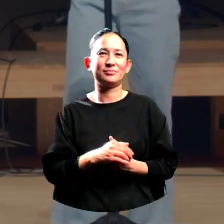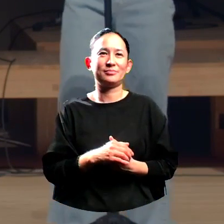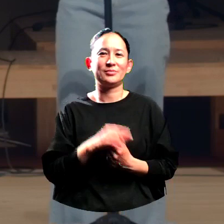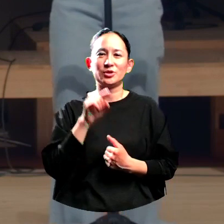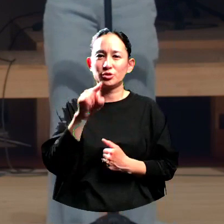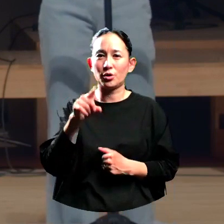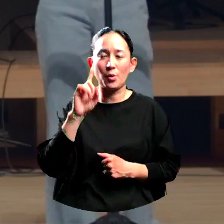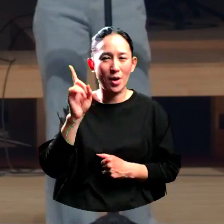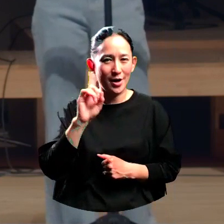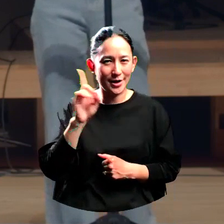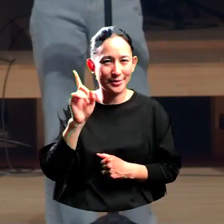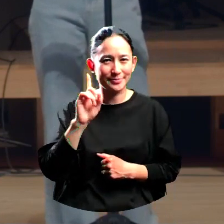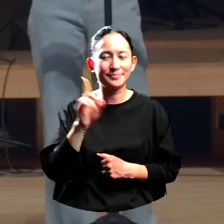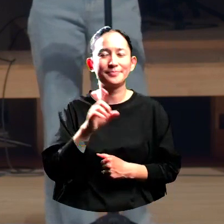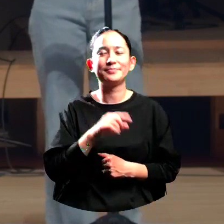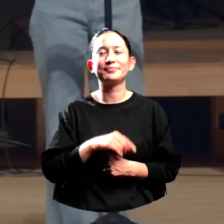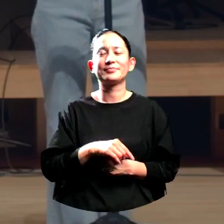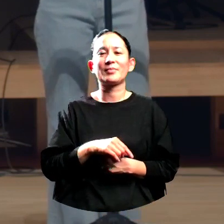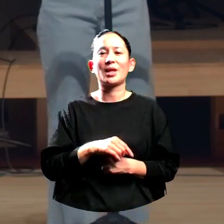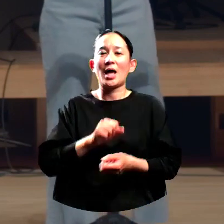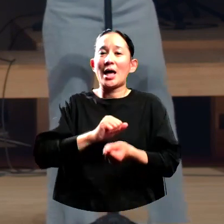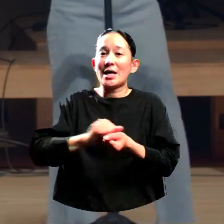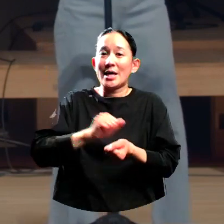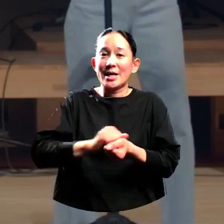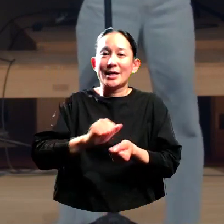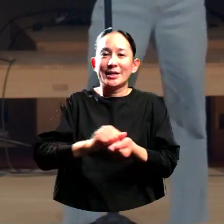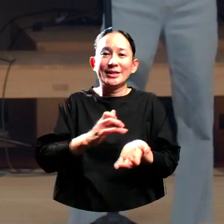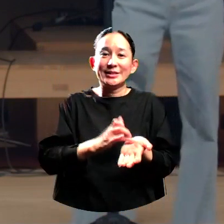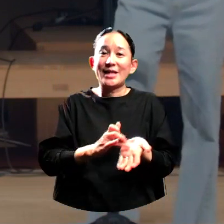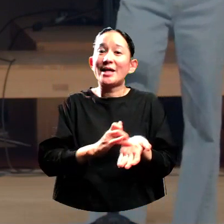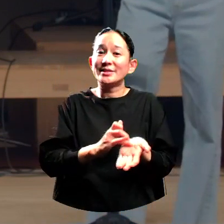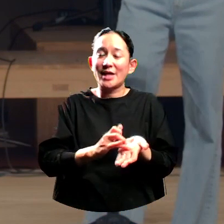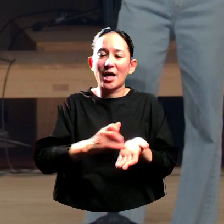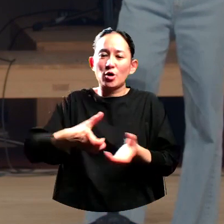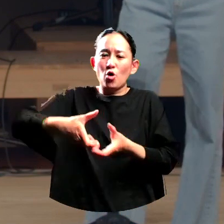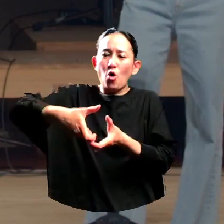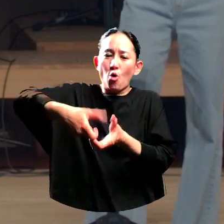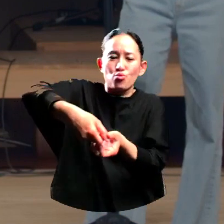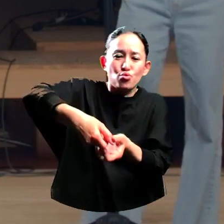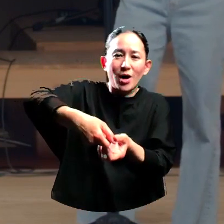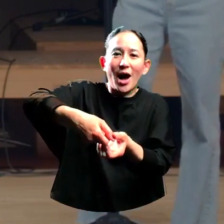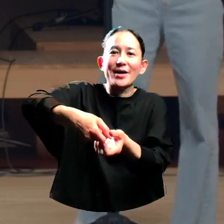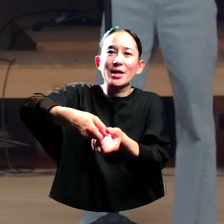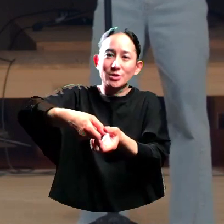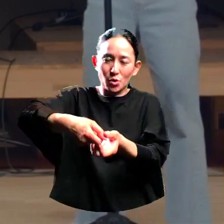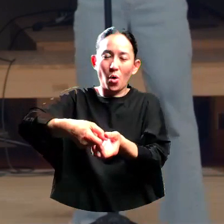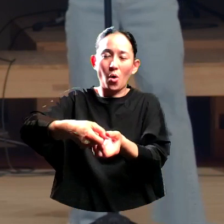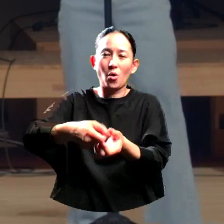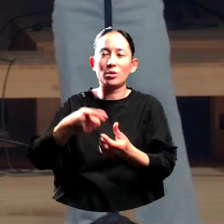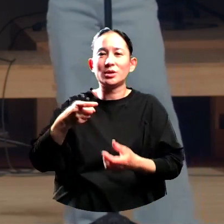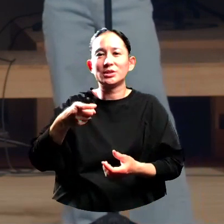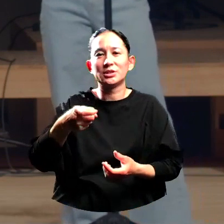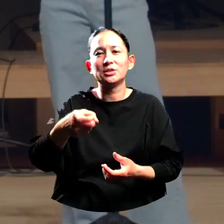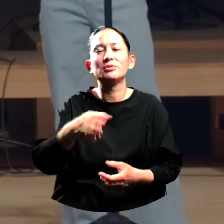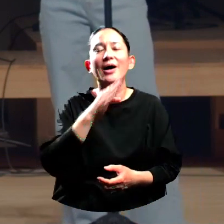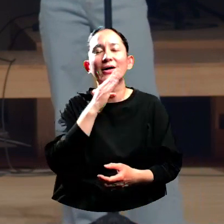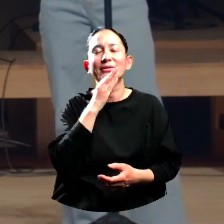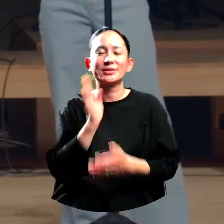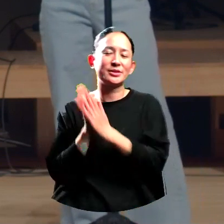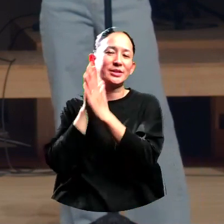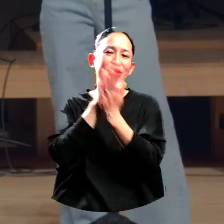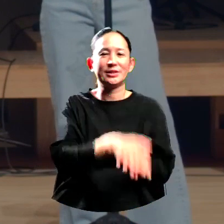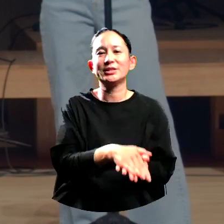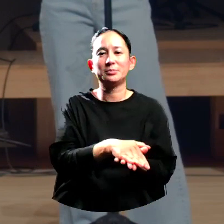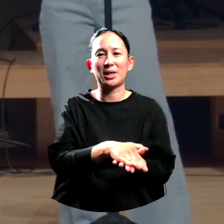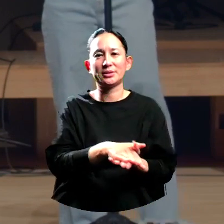実は洗剤をかけると G は死ぬんですよ。 It's simply to pour some dish